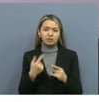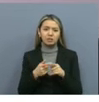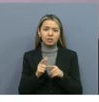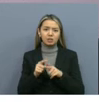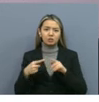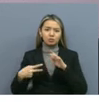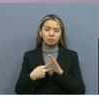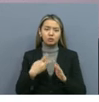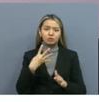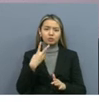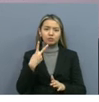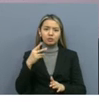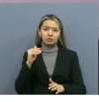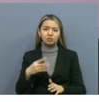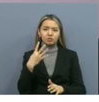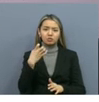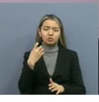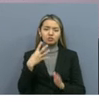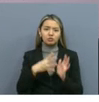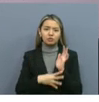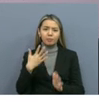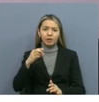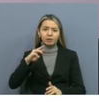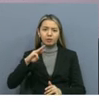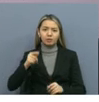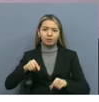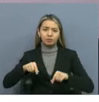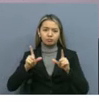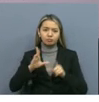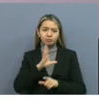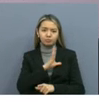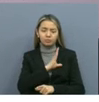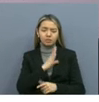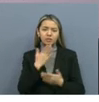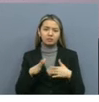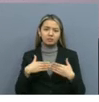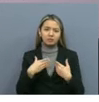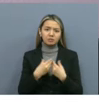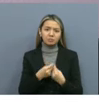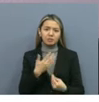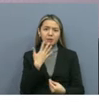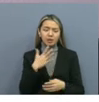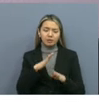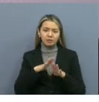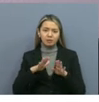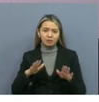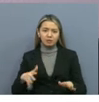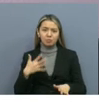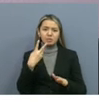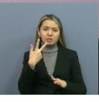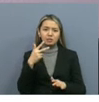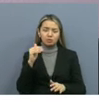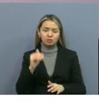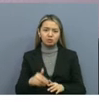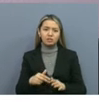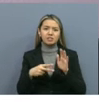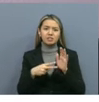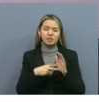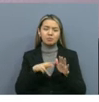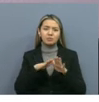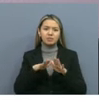сома 42495 теңгеге көтерілген. Егер отбасында 5 бала болса, 53000, ал 6 балаға 63000, 7